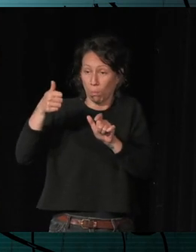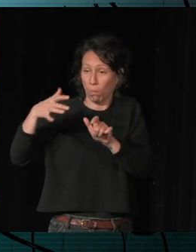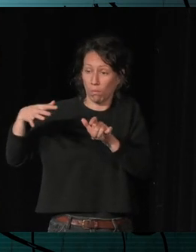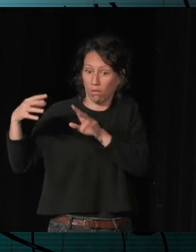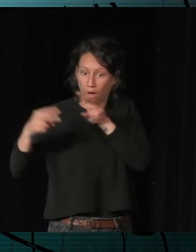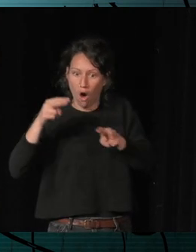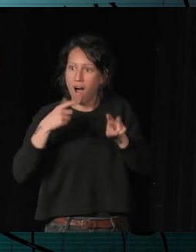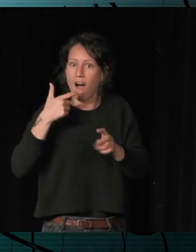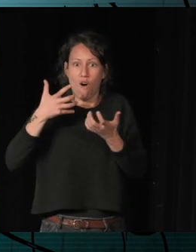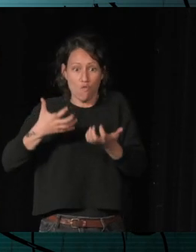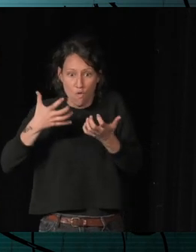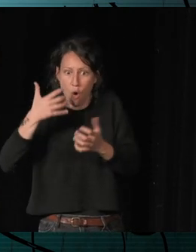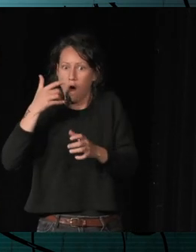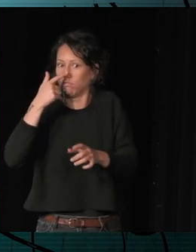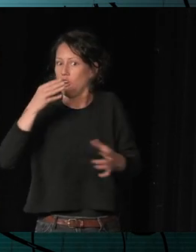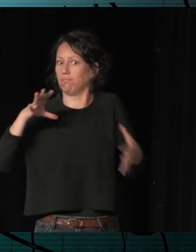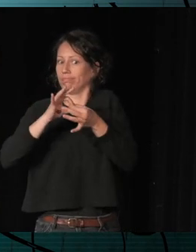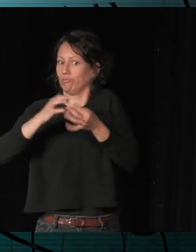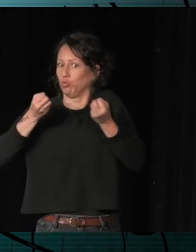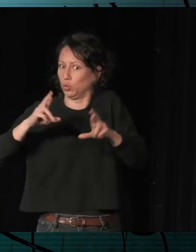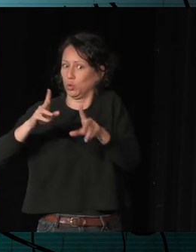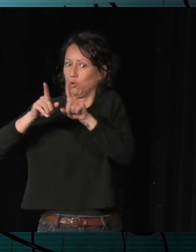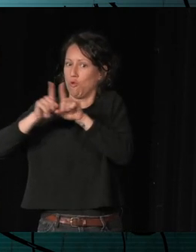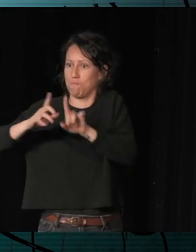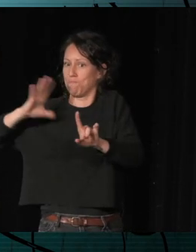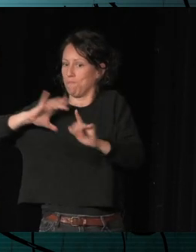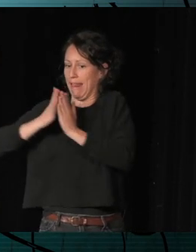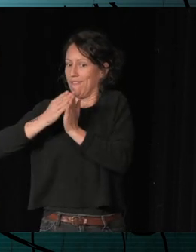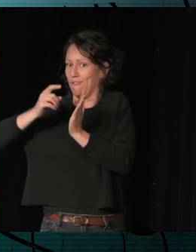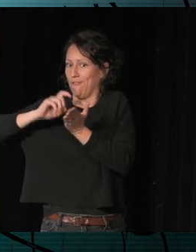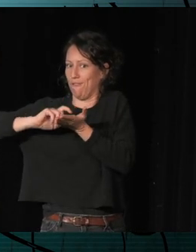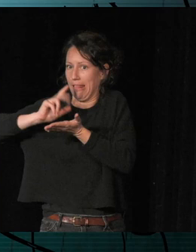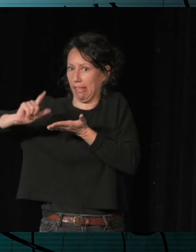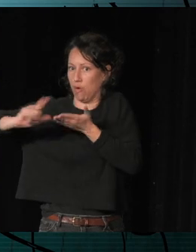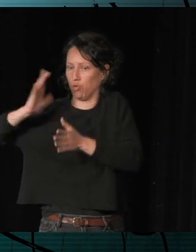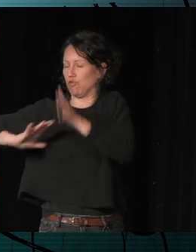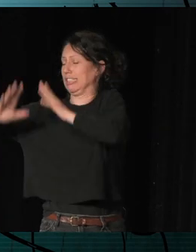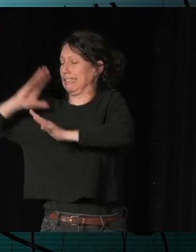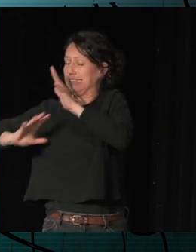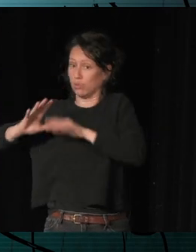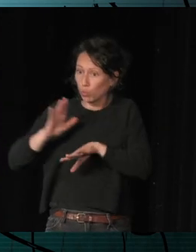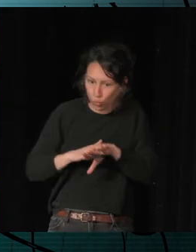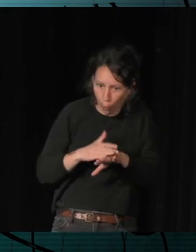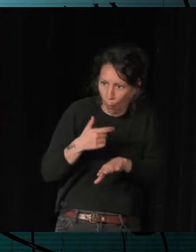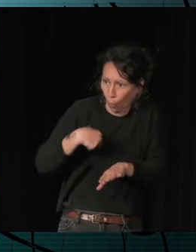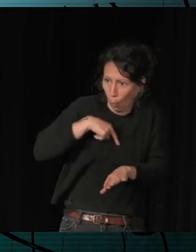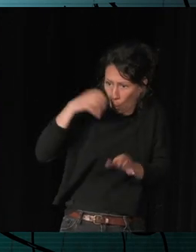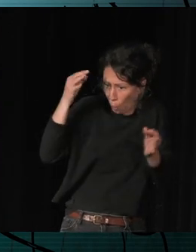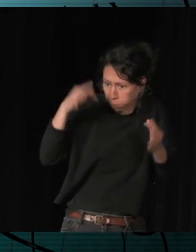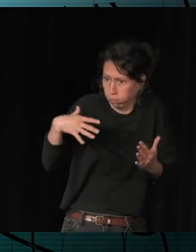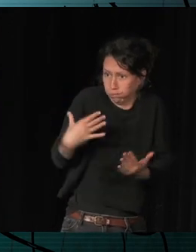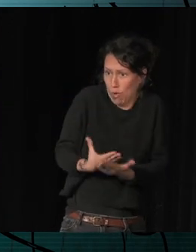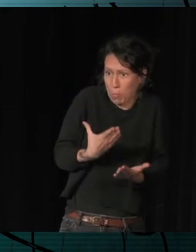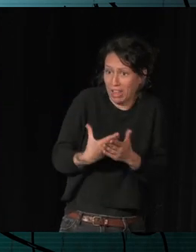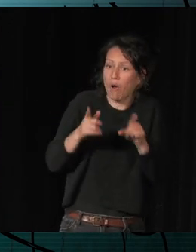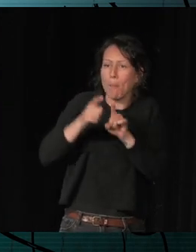la littérature et tout en fait c'était juste le premier monstre que Didi avait dessiné on l'appelait le poulet zombies il a cétait il venait nulle part c'était juste le P premier qu'il a